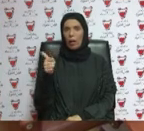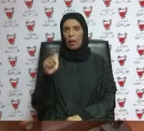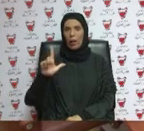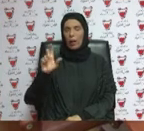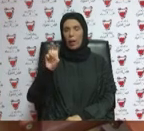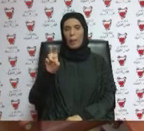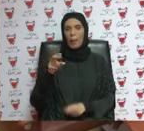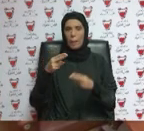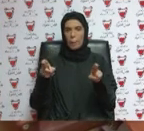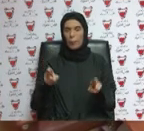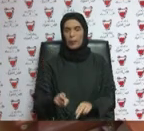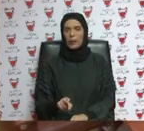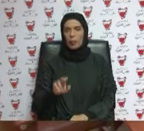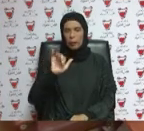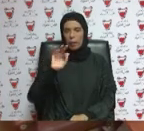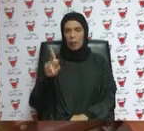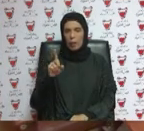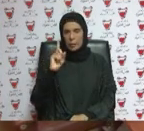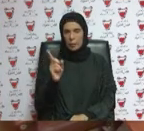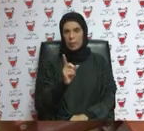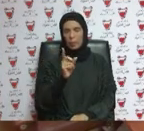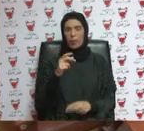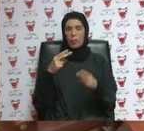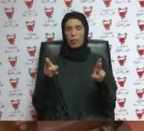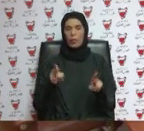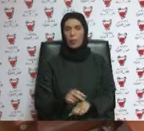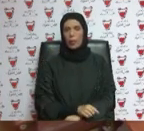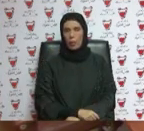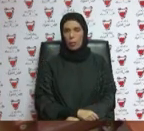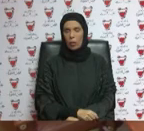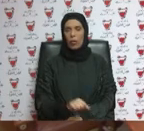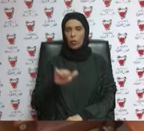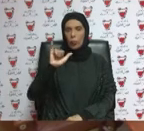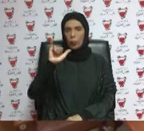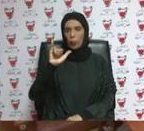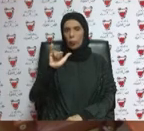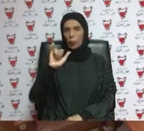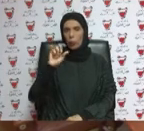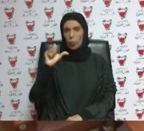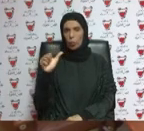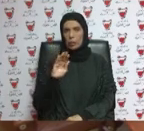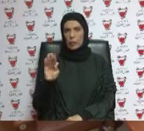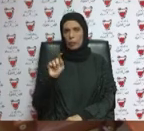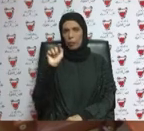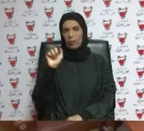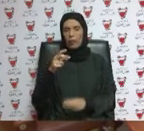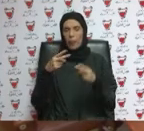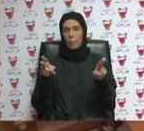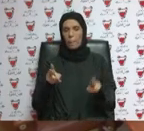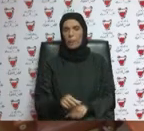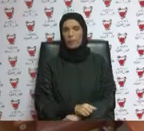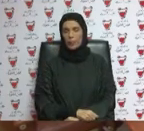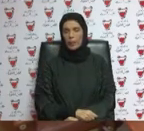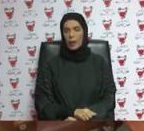فايز، ياسر إبراهيم محمد حميدان، يوسف أحمد حسن الغتم،